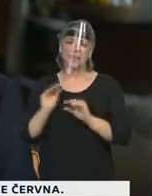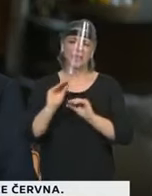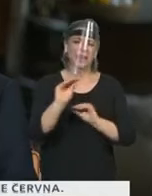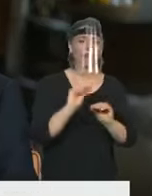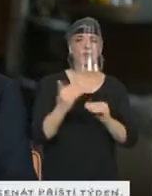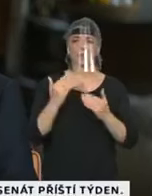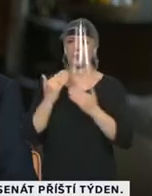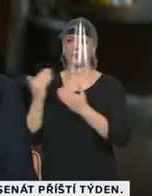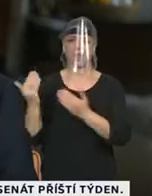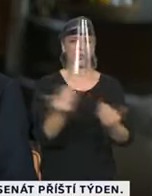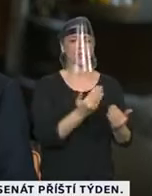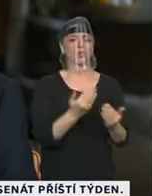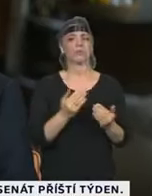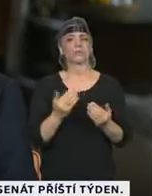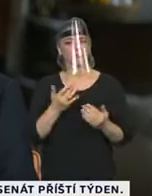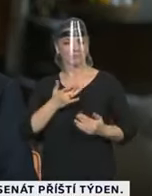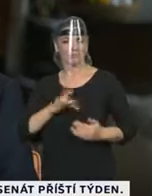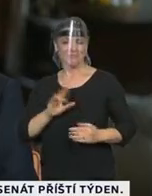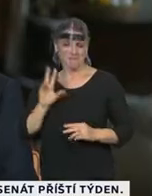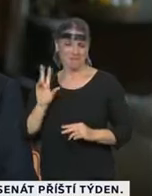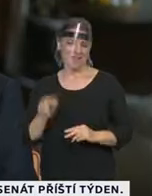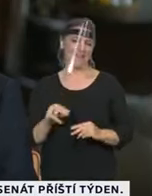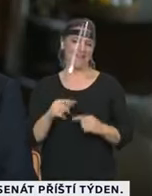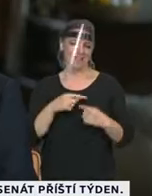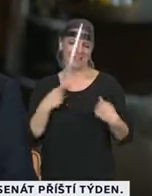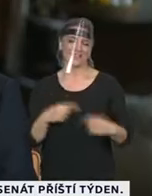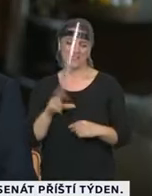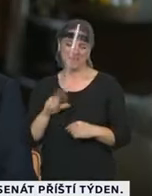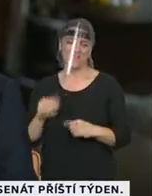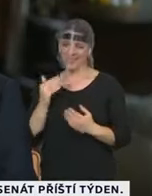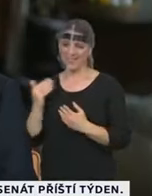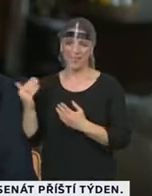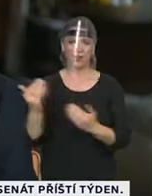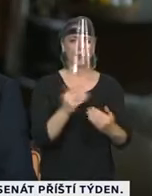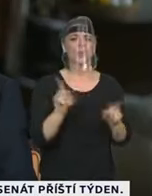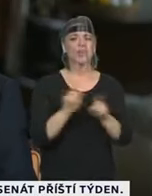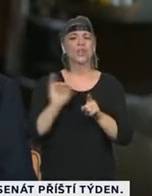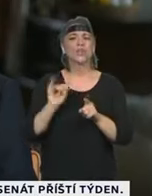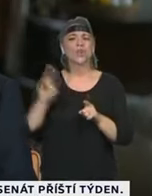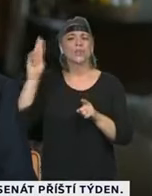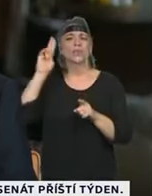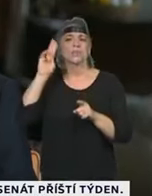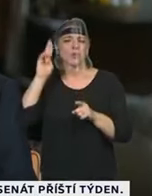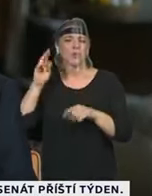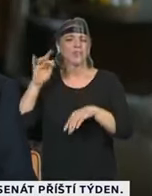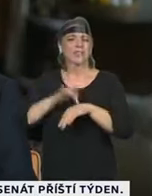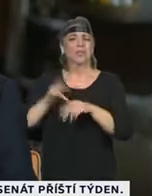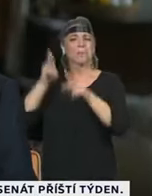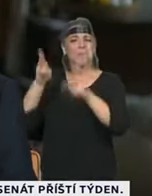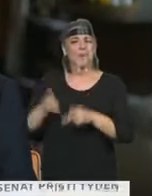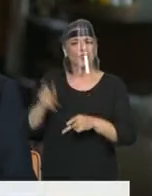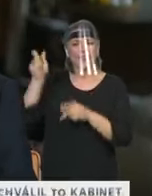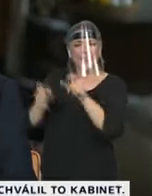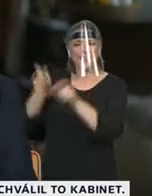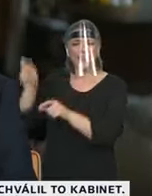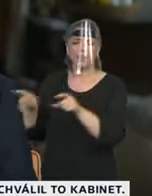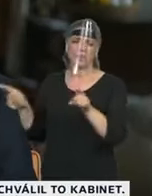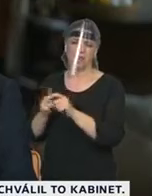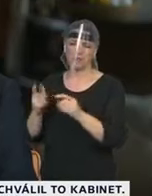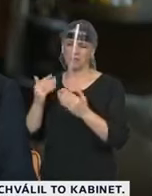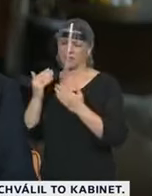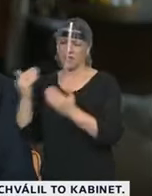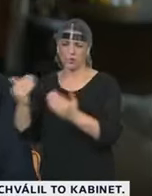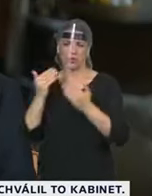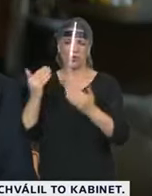za vaši solidaritu. Obrovský dík patří také všem pečovatelům v domovech pro seniory nebo v léčebnách dlouhodobě